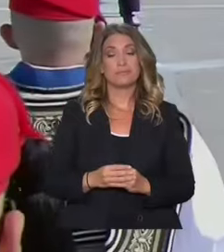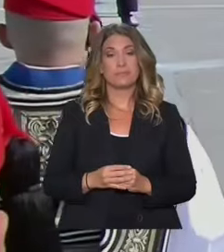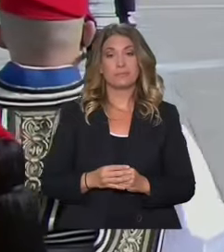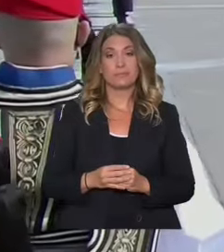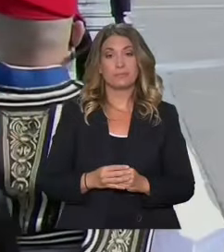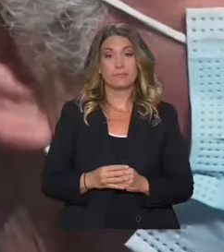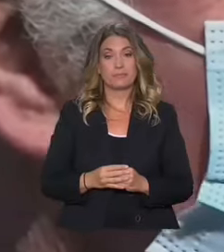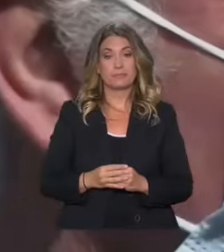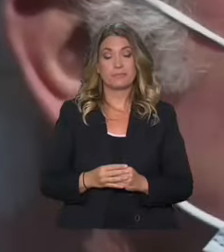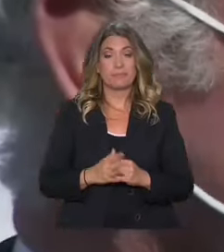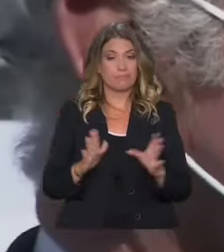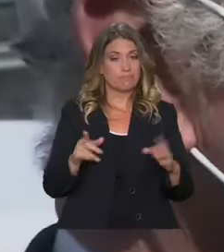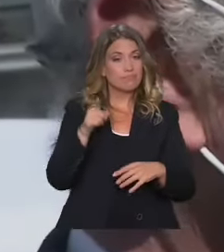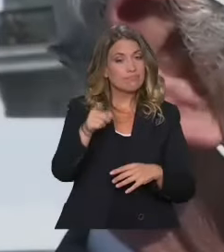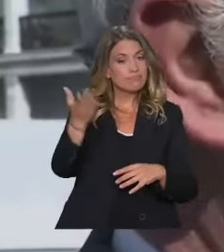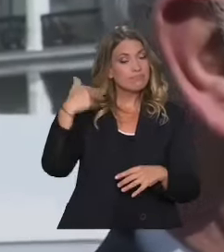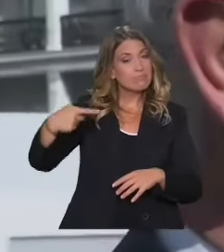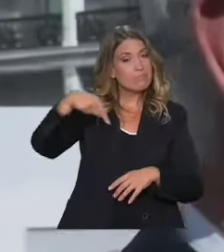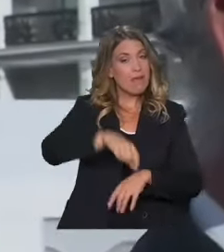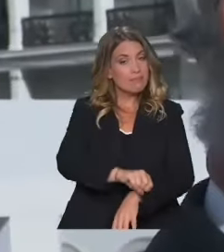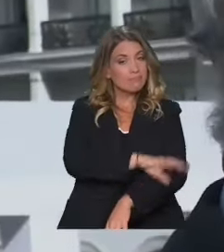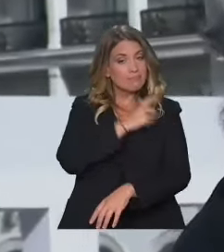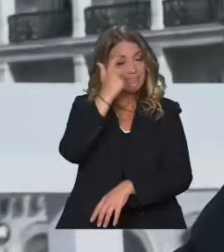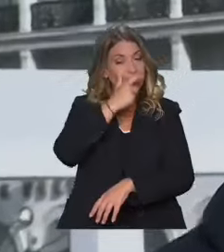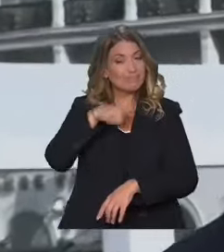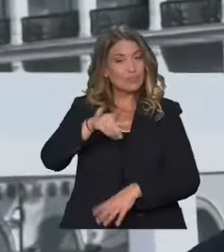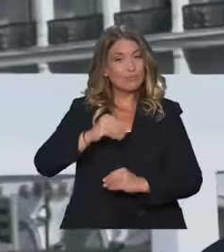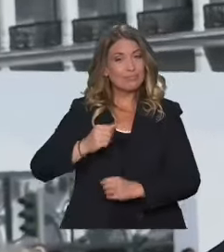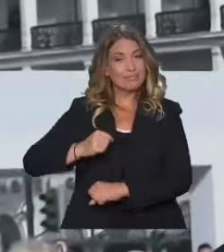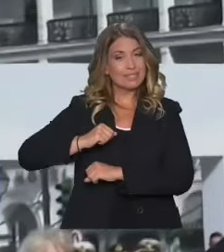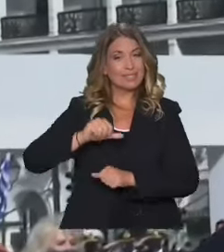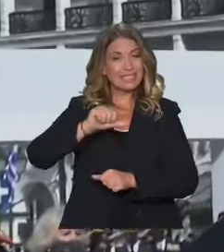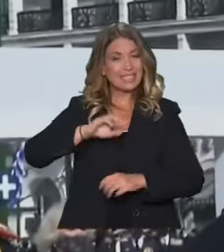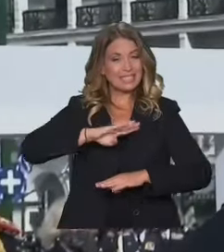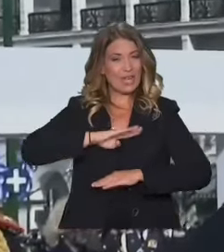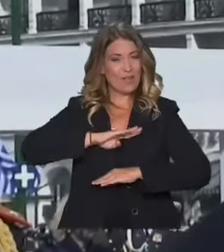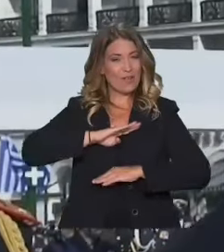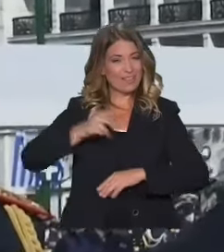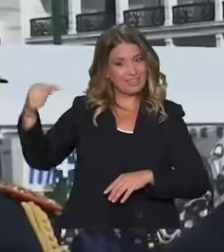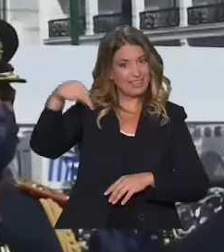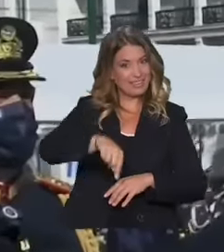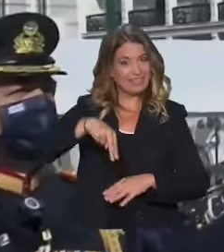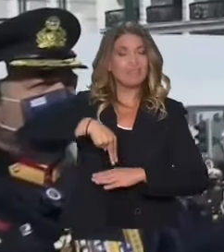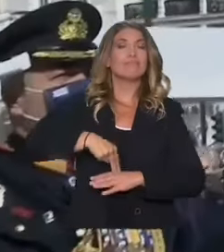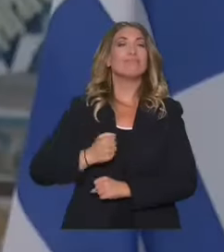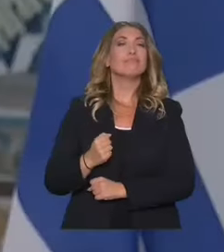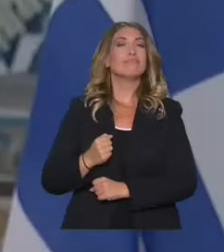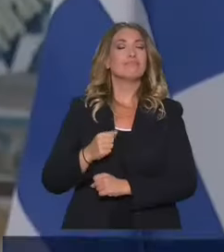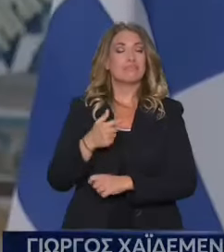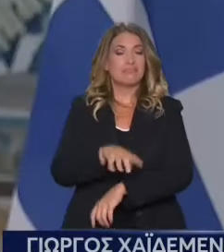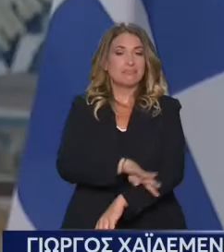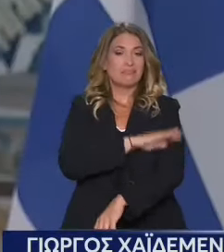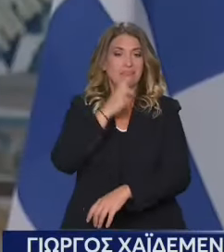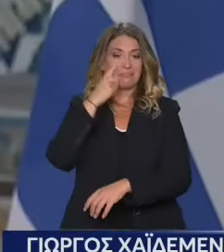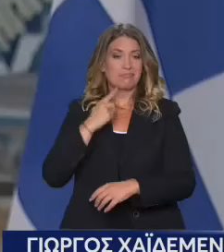Η συγκίνησή του στο μνημείο του άγνωστου στρατιώτη και τα όσα είπε λίγες ώρες μετά στο Προεδρικό Μέγαρο δεν εξέπληξαν όσους τον γνωρίζουν καλά.